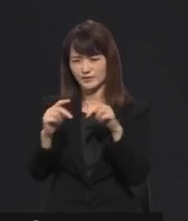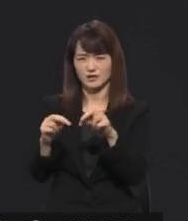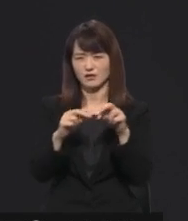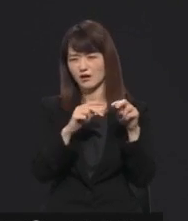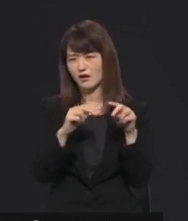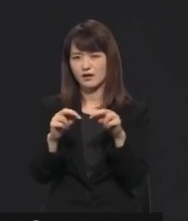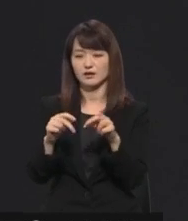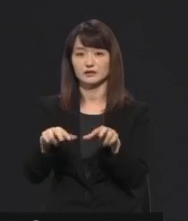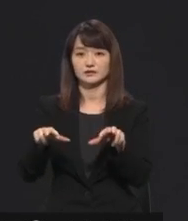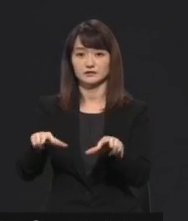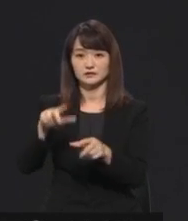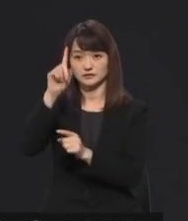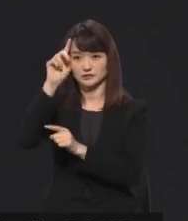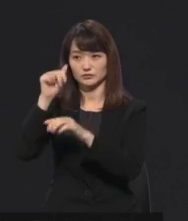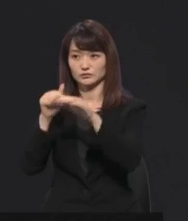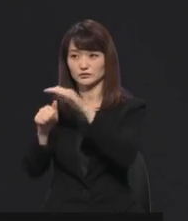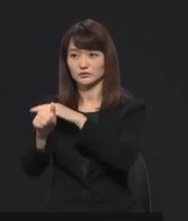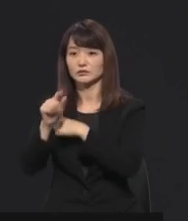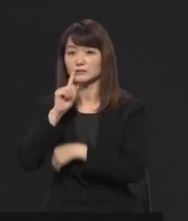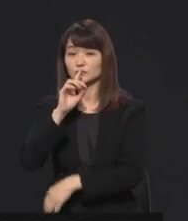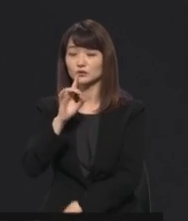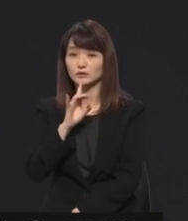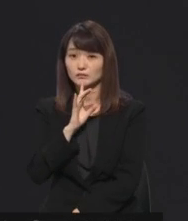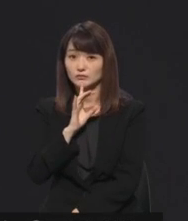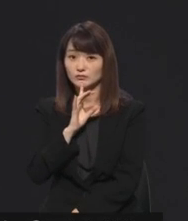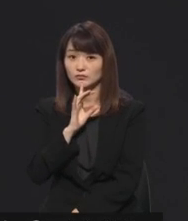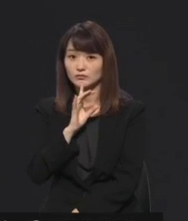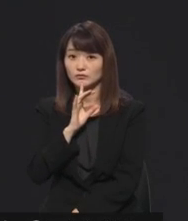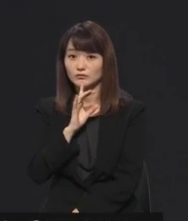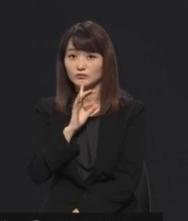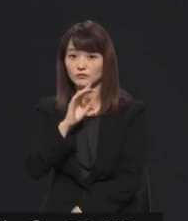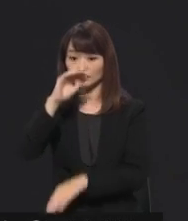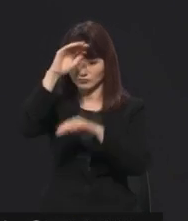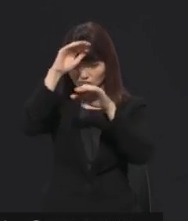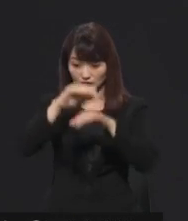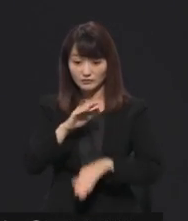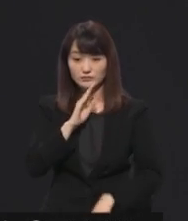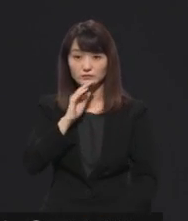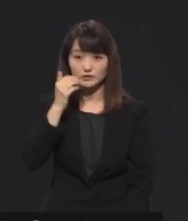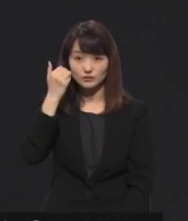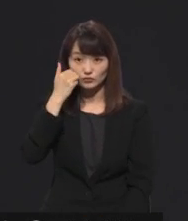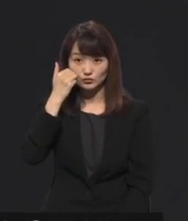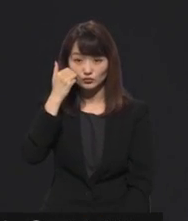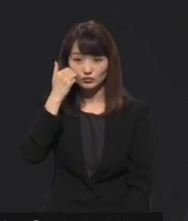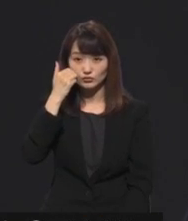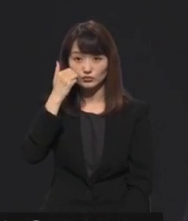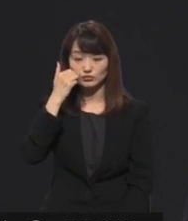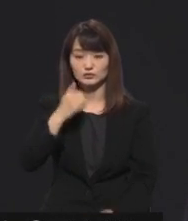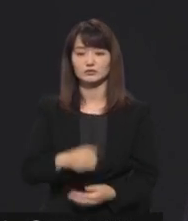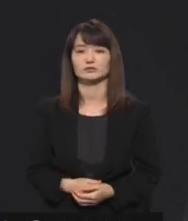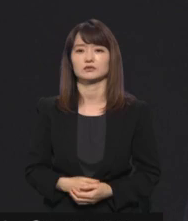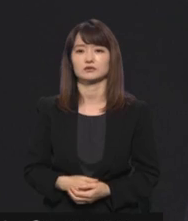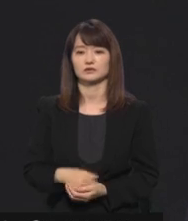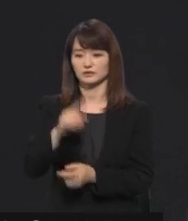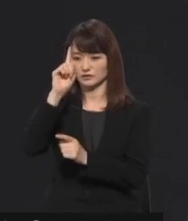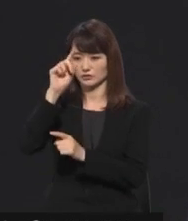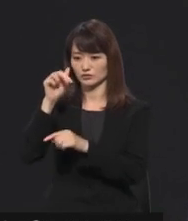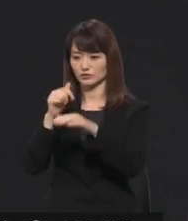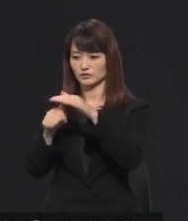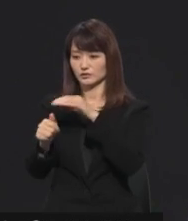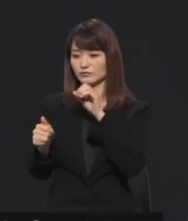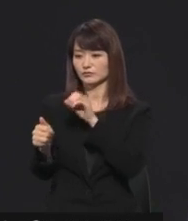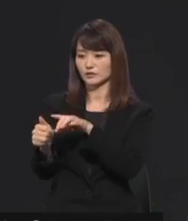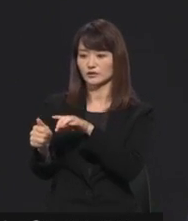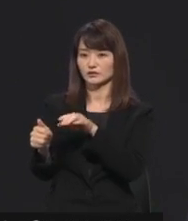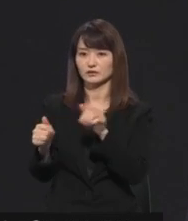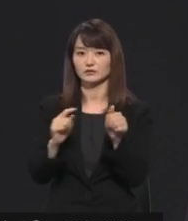아직까지는 이주석 전 대표의 주장일 뿐이라고 생각하고 설명 그 내용이 맞아서 누군가가 이주석 전 대표에게 그 얘기를 했다 하더라도 그렇다면